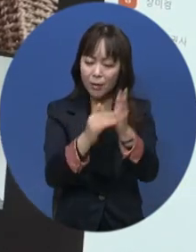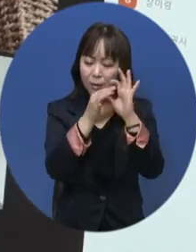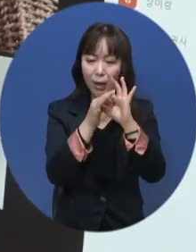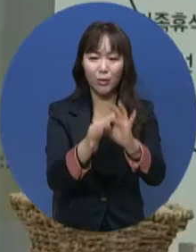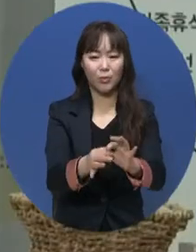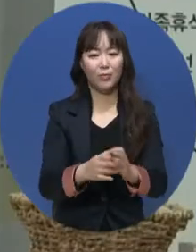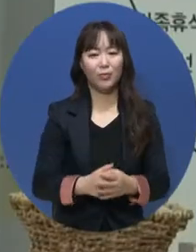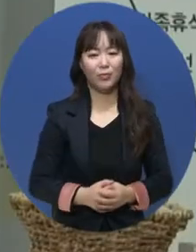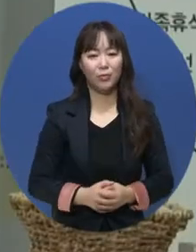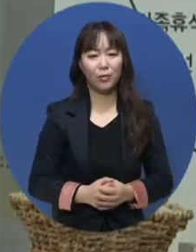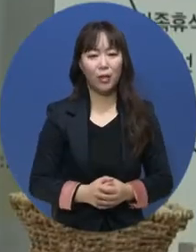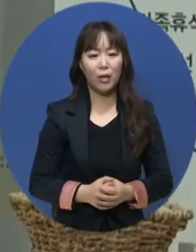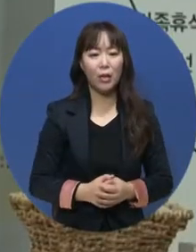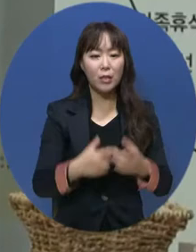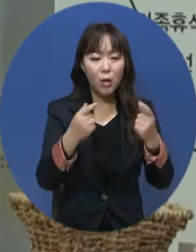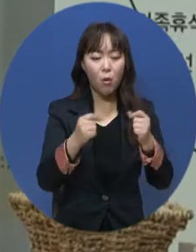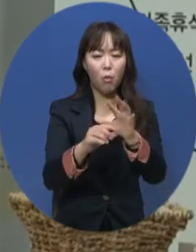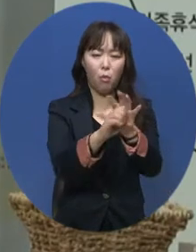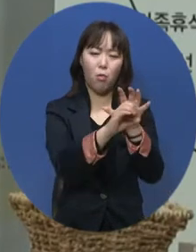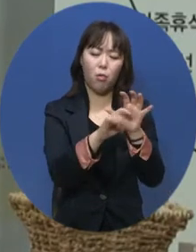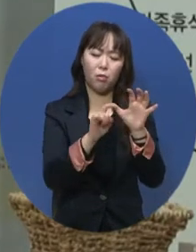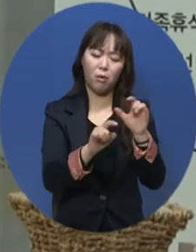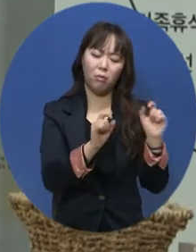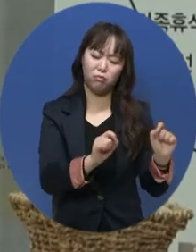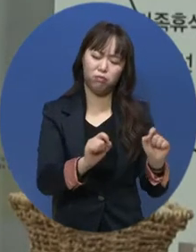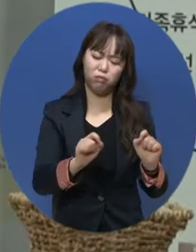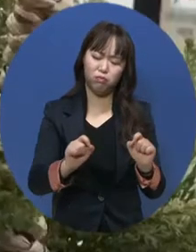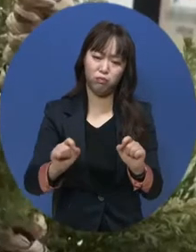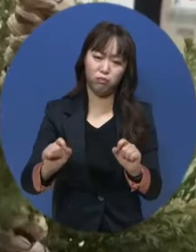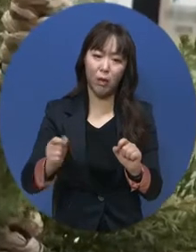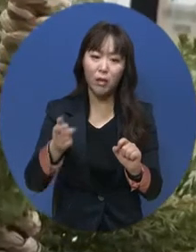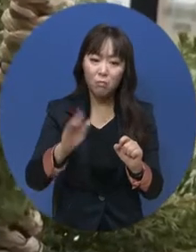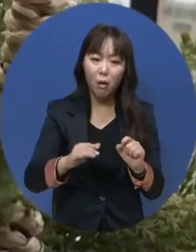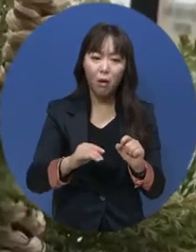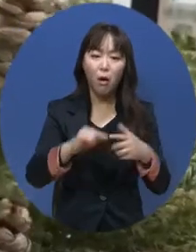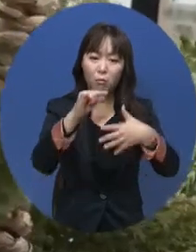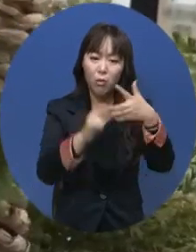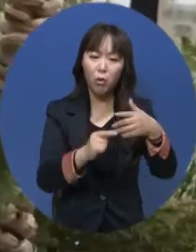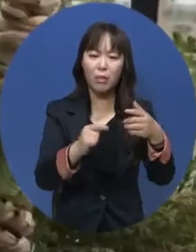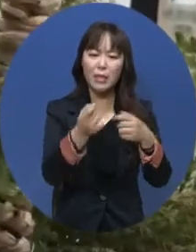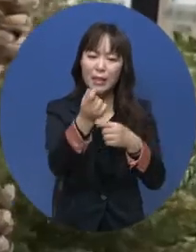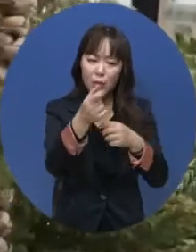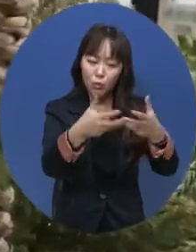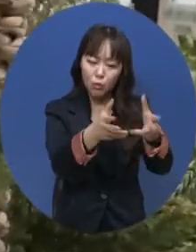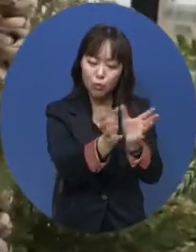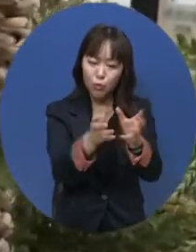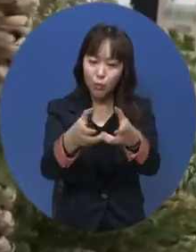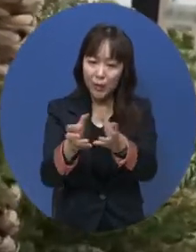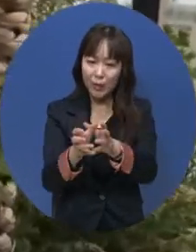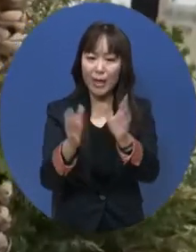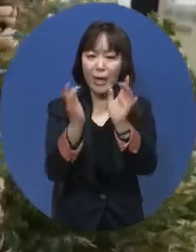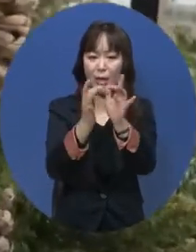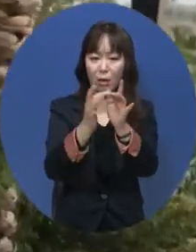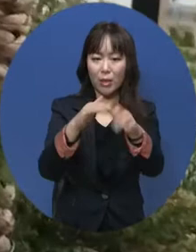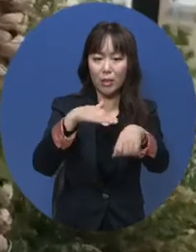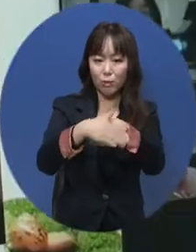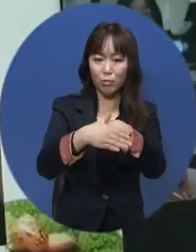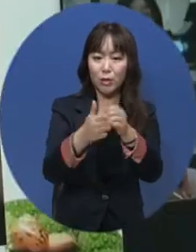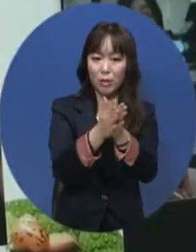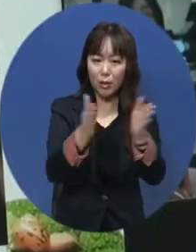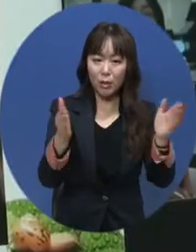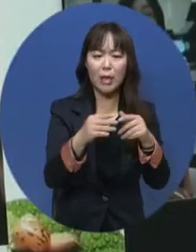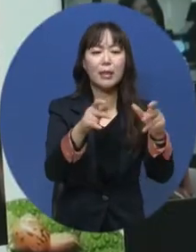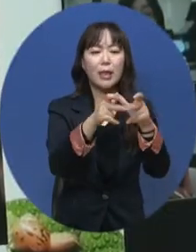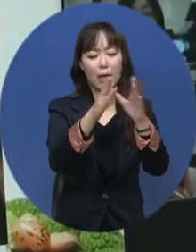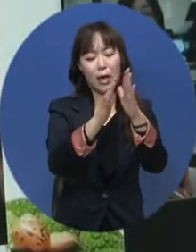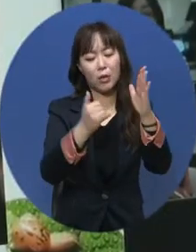합니다. 고양시는 코로나19가 지속되어도 프로그램을 소규모 그룹 비대면 온라인으로 진행하여